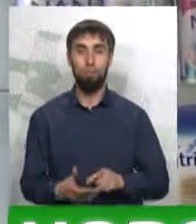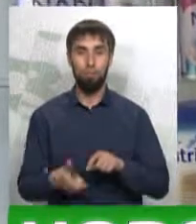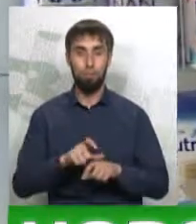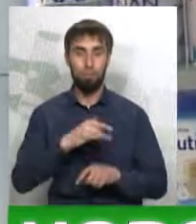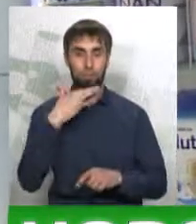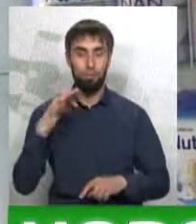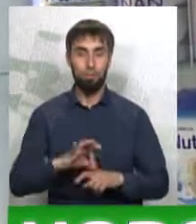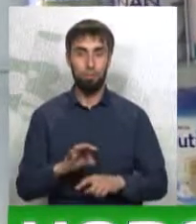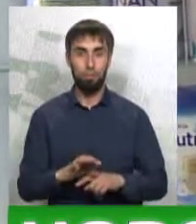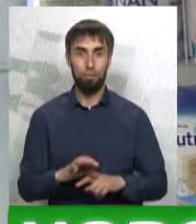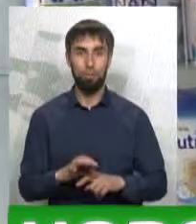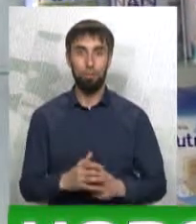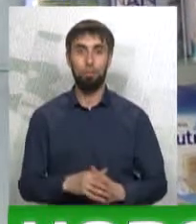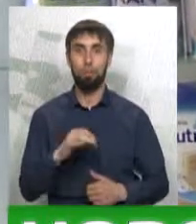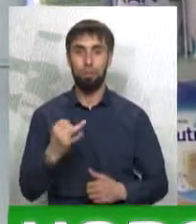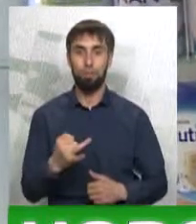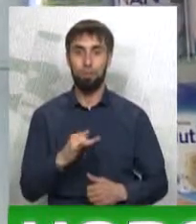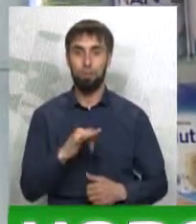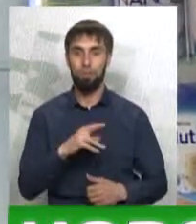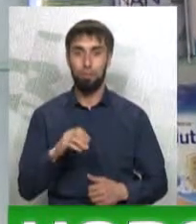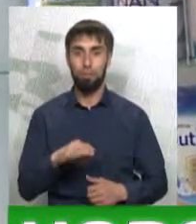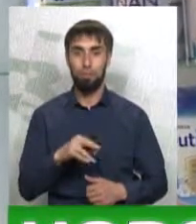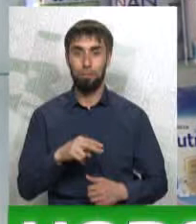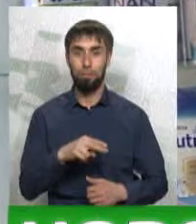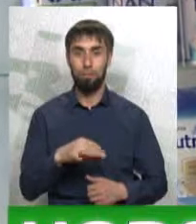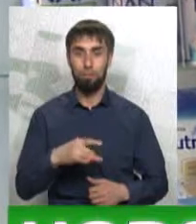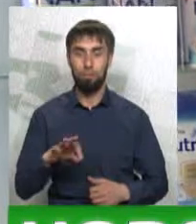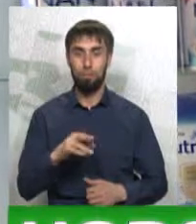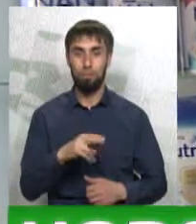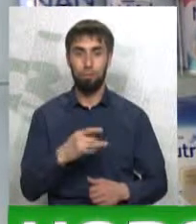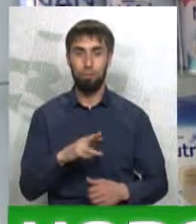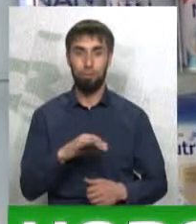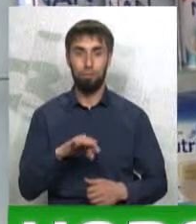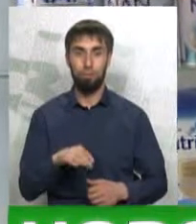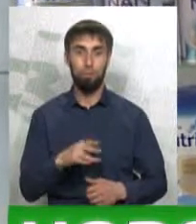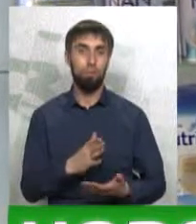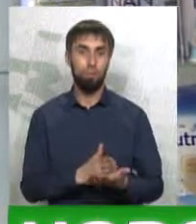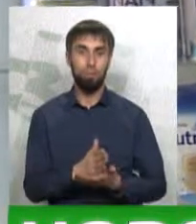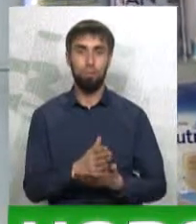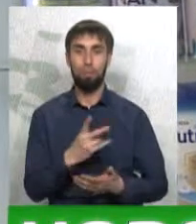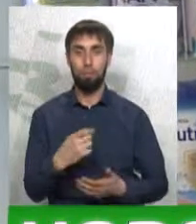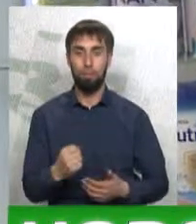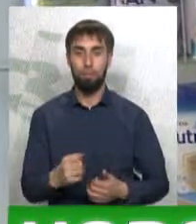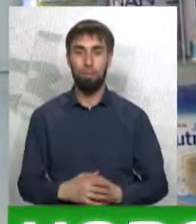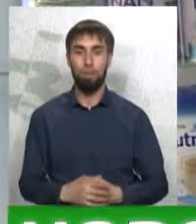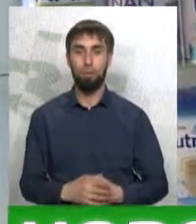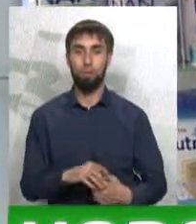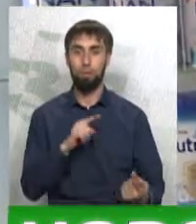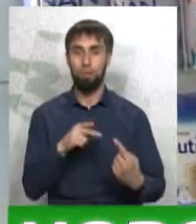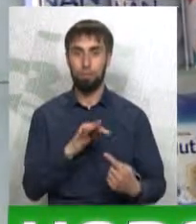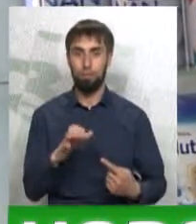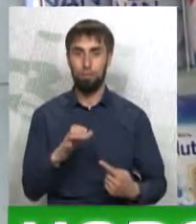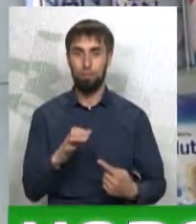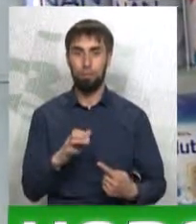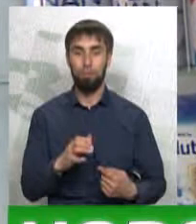много болеющих. И идет вот определенная позиция препаратов, именно направленная вот на противовирусное